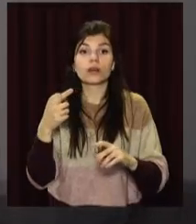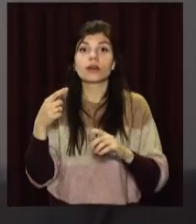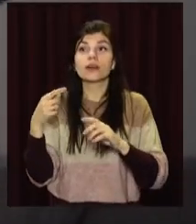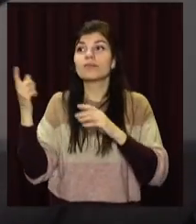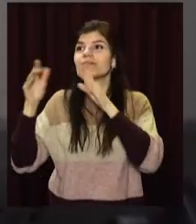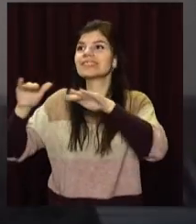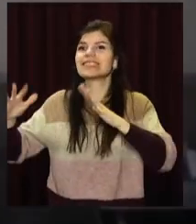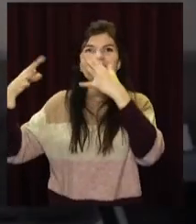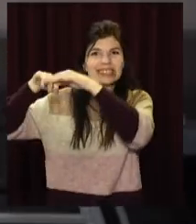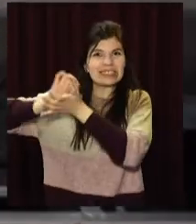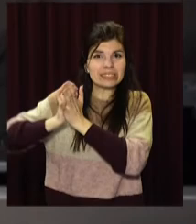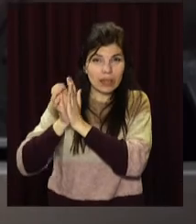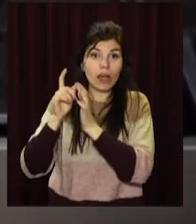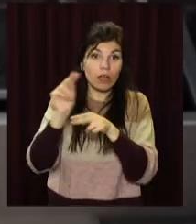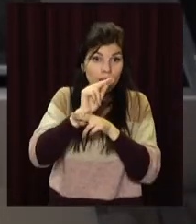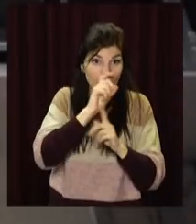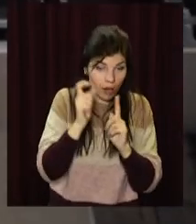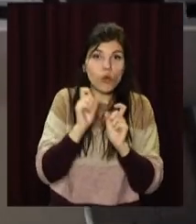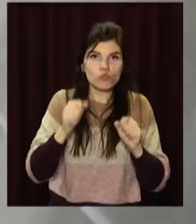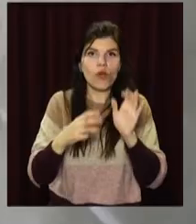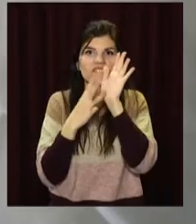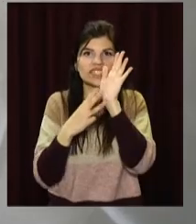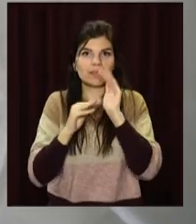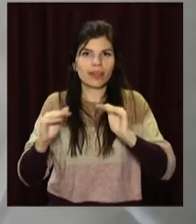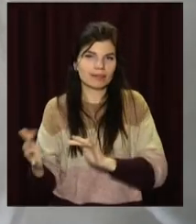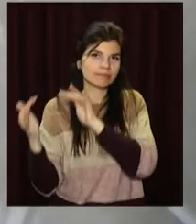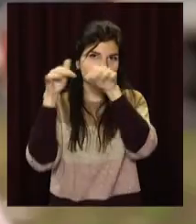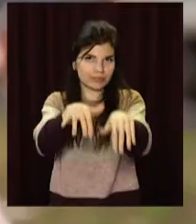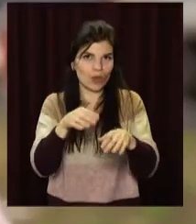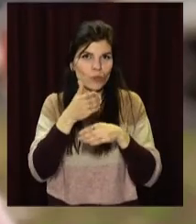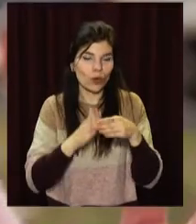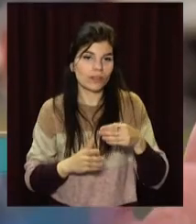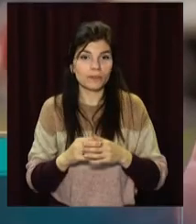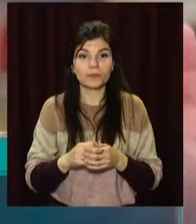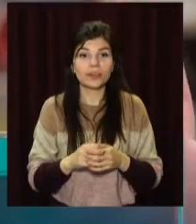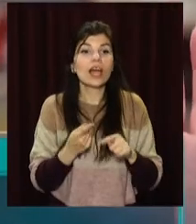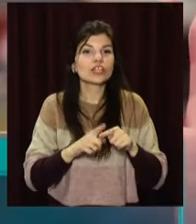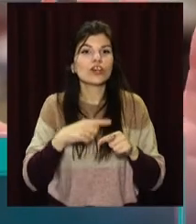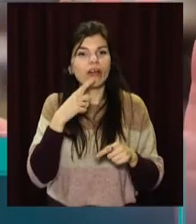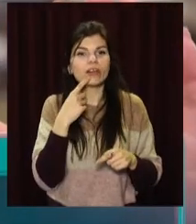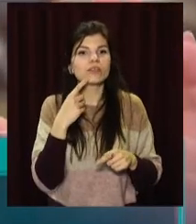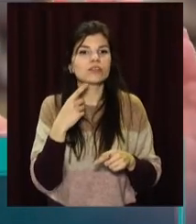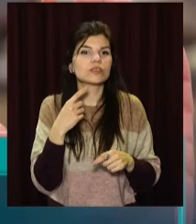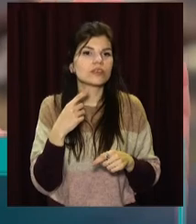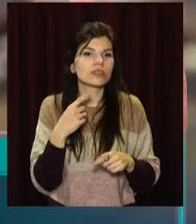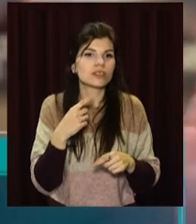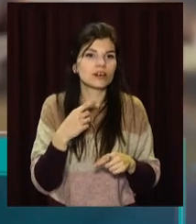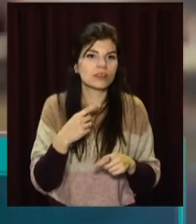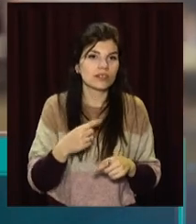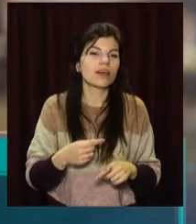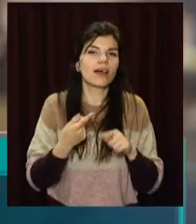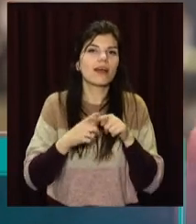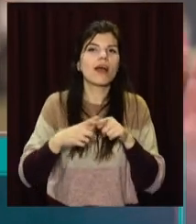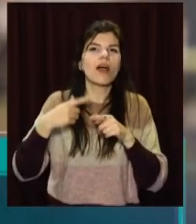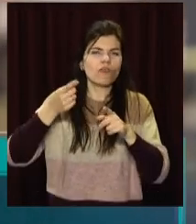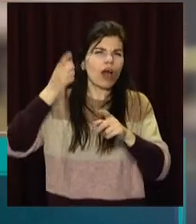будівлі, відвідувати заклад зможуть 80 малюків. А це ще, кажуть, от, за царя, як кажуть,